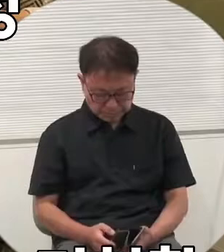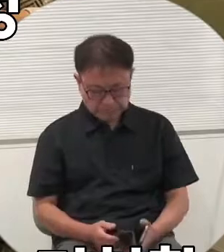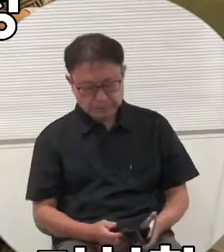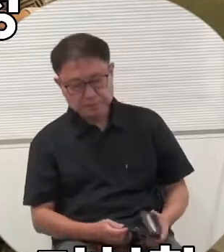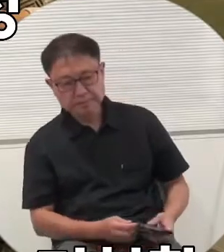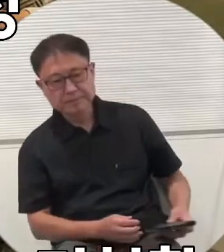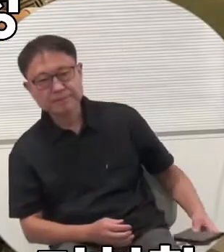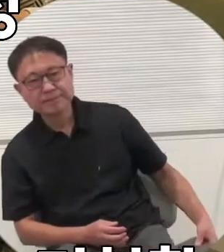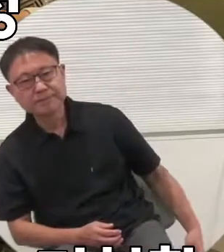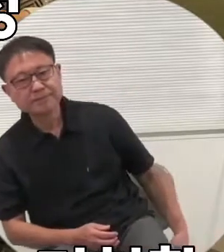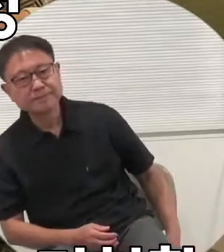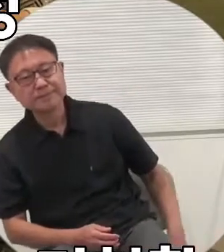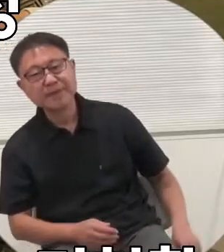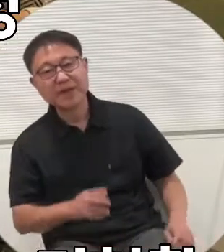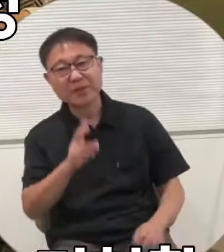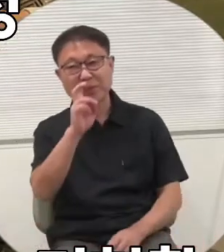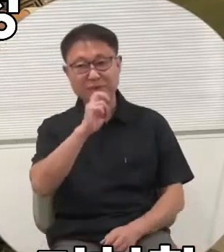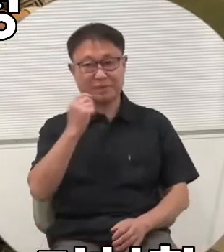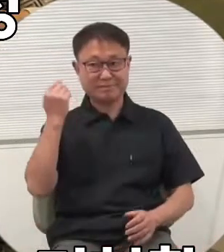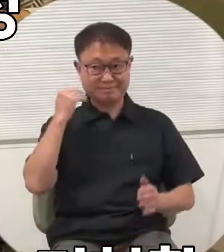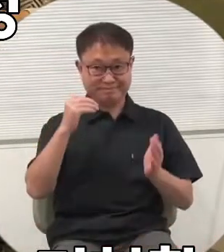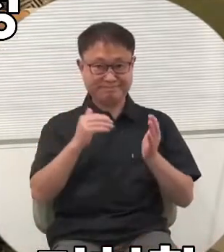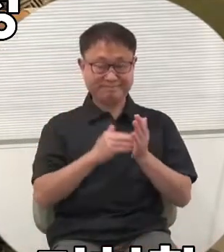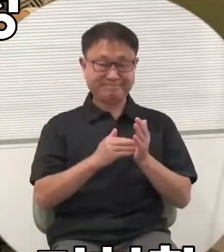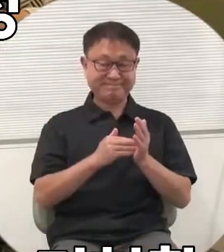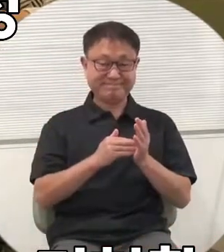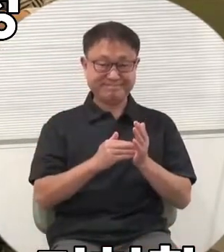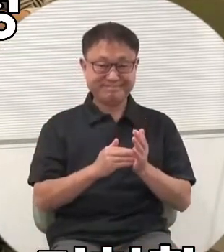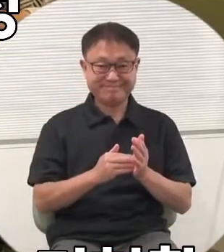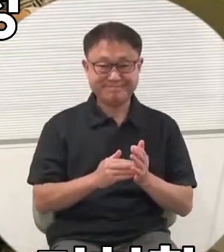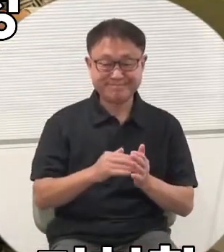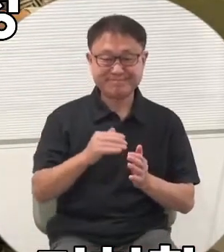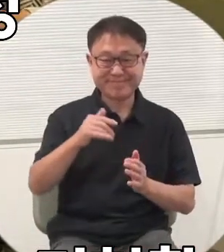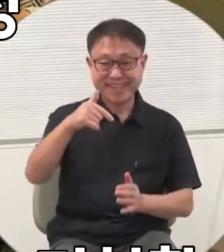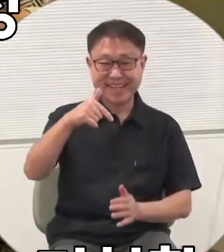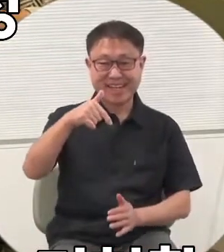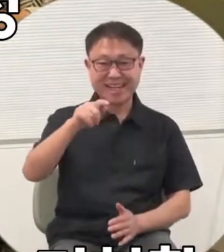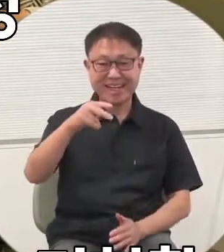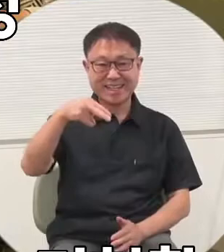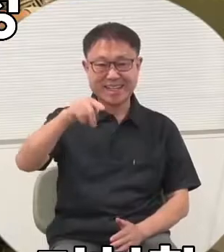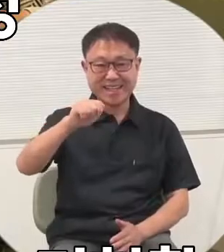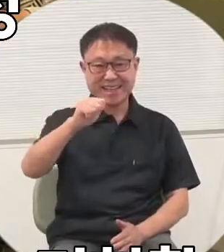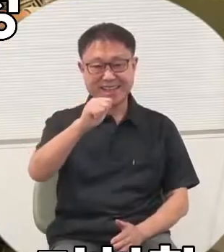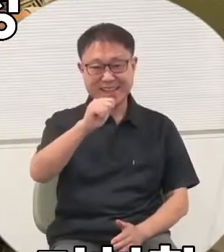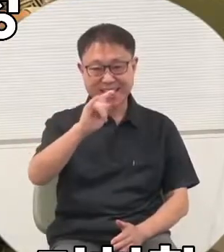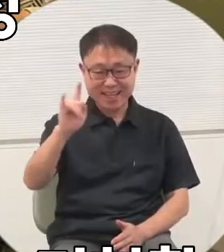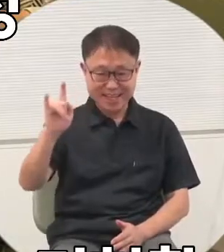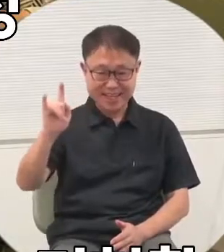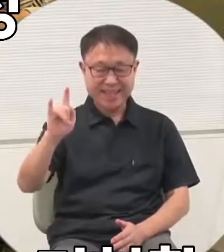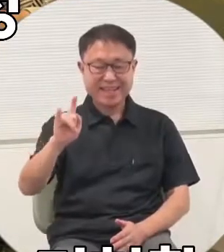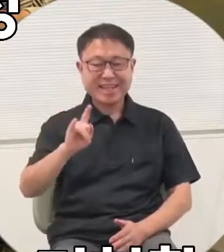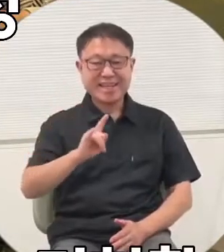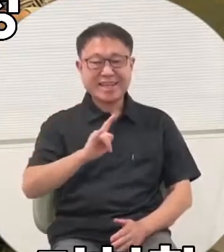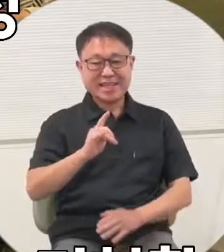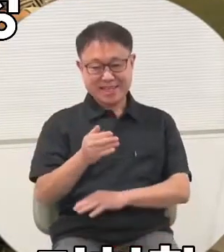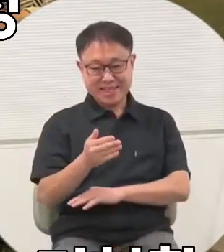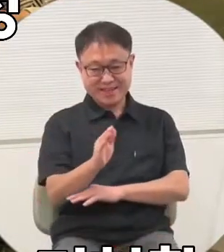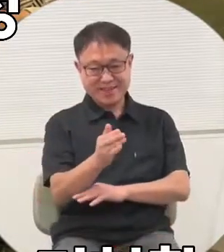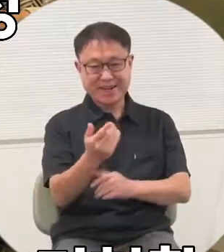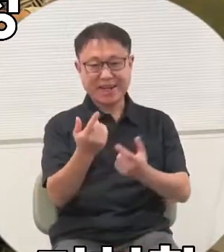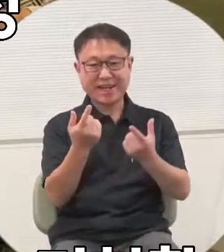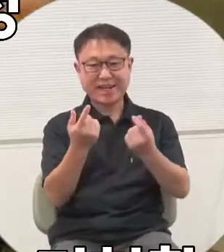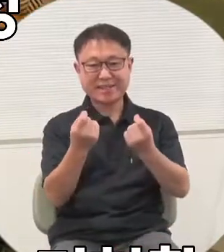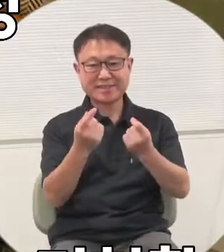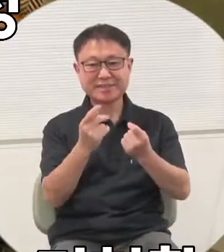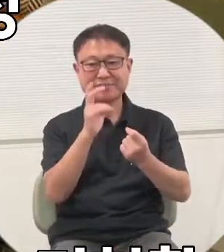네, 노래 듣고 오셨습니다. 강산에 거꾸로 강을 거슬러 오는 저 힘찬 연어들처럼